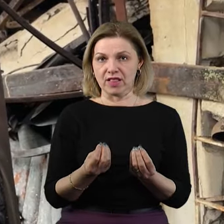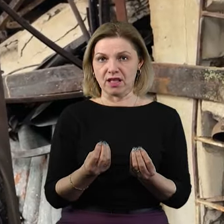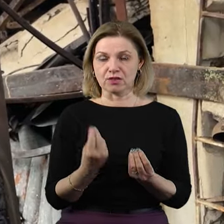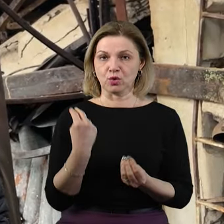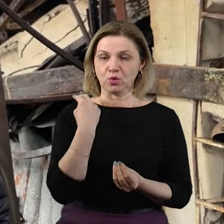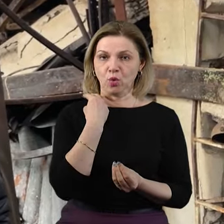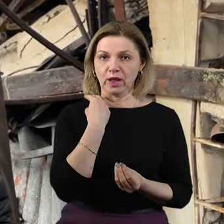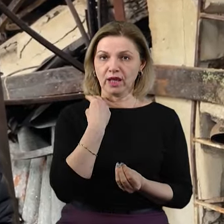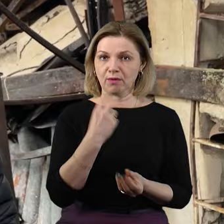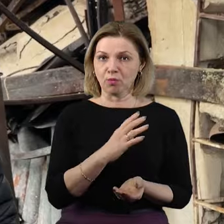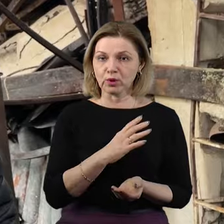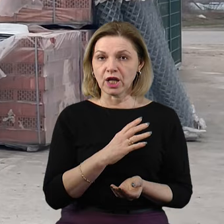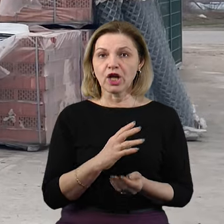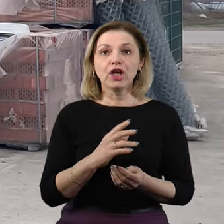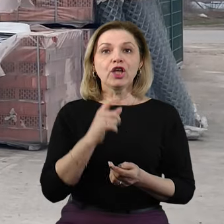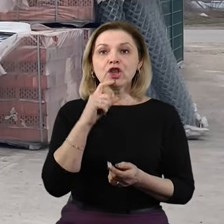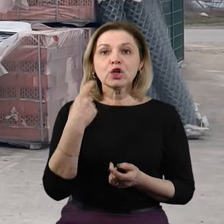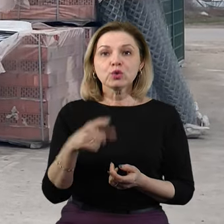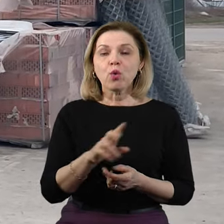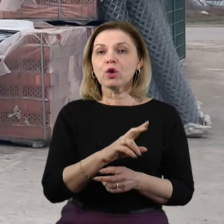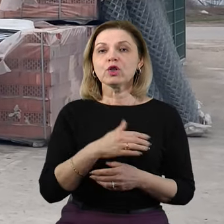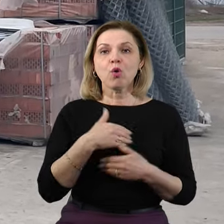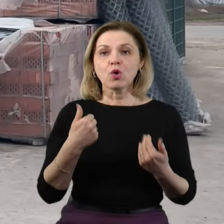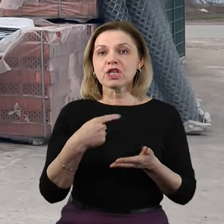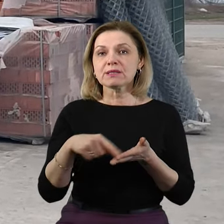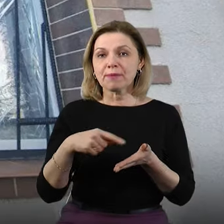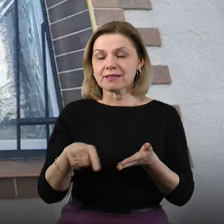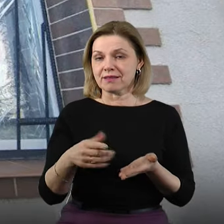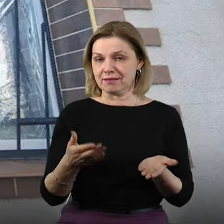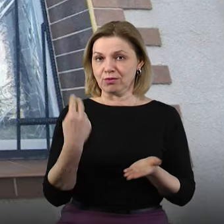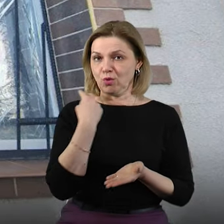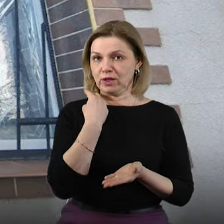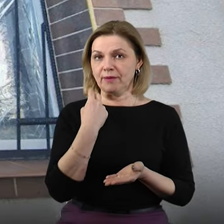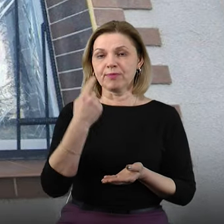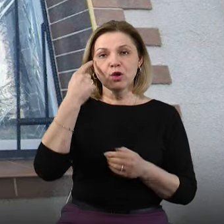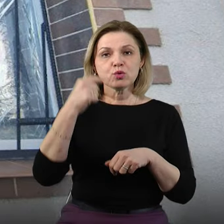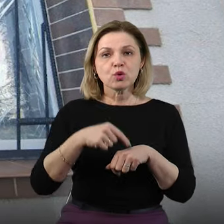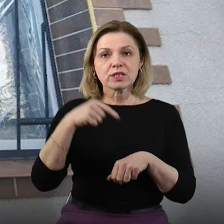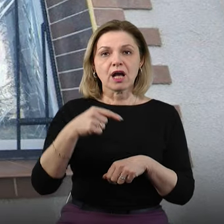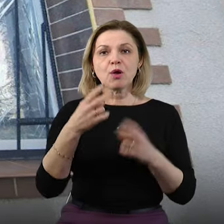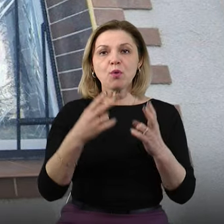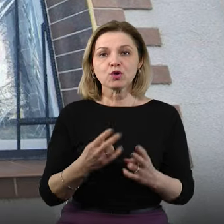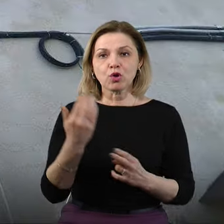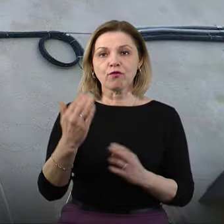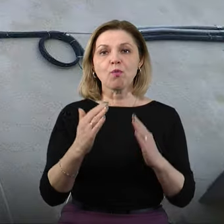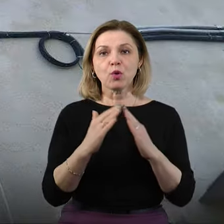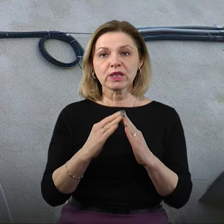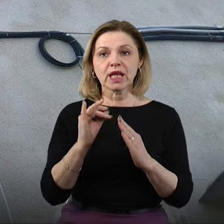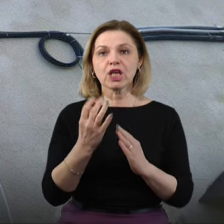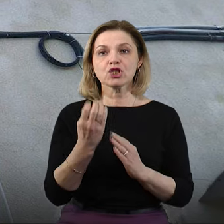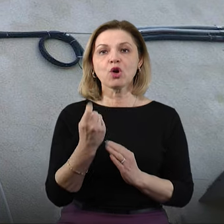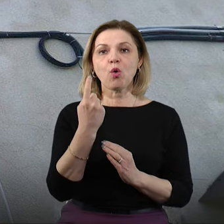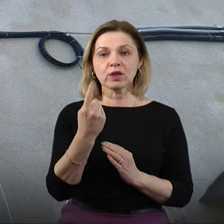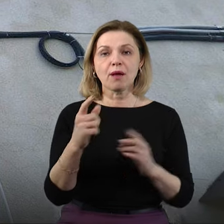долги долги які ніхто не хоче не списувать не прощать зазнали пошкоджень і його будинок та ще один магазин в